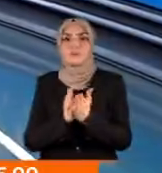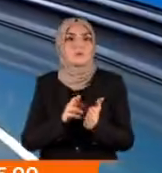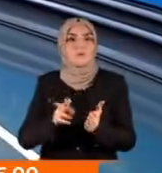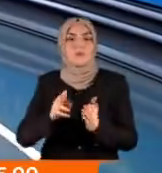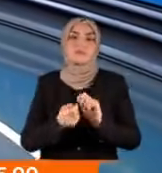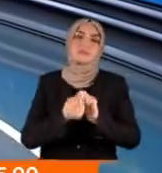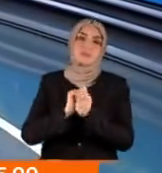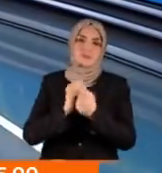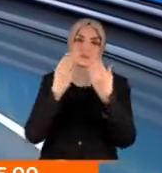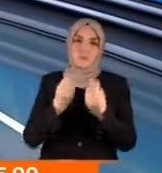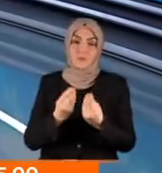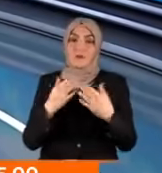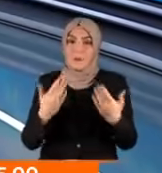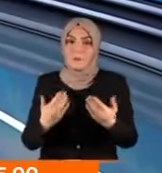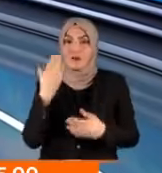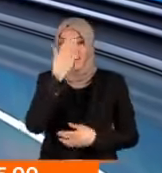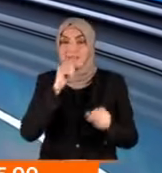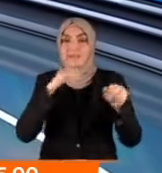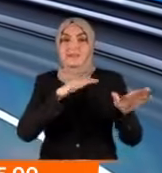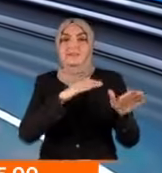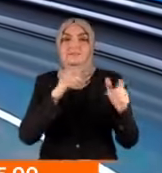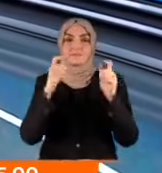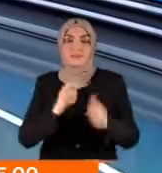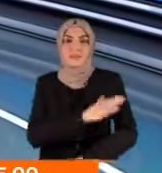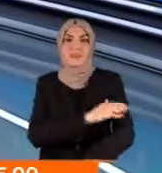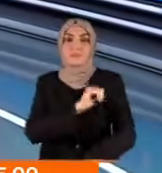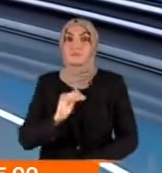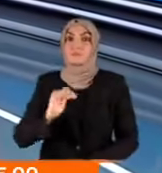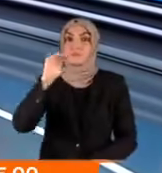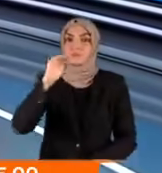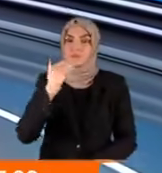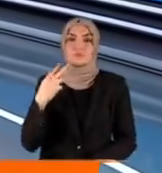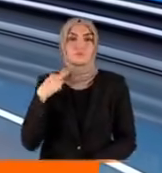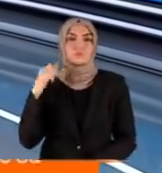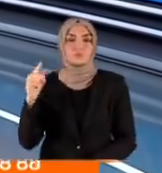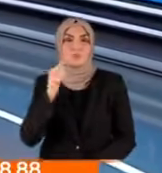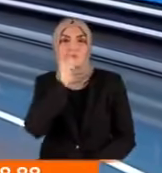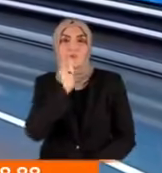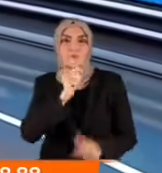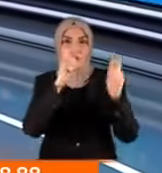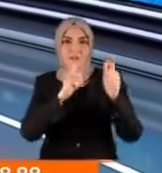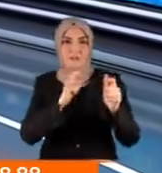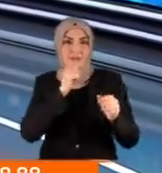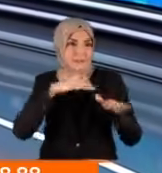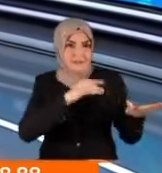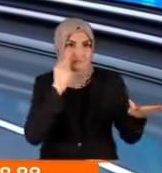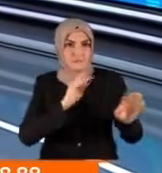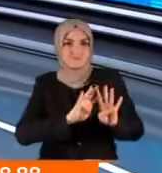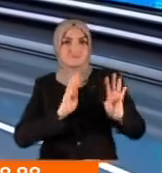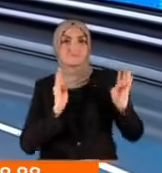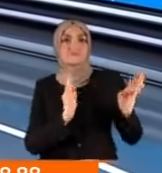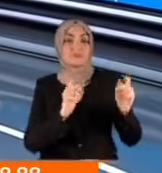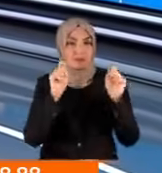Karadeniz'de tansiyon hala yüksek Rusya Ukrayna'yı denizden de kuşattı Soğuk Savaş Rüzgarları sebep olan